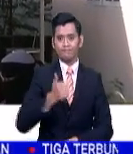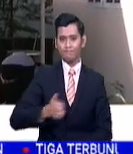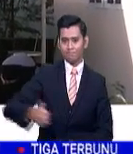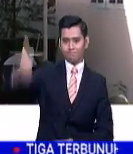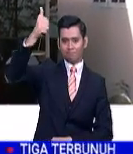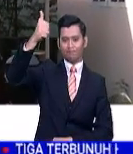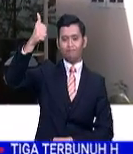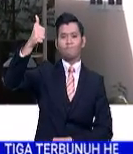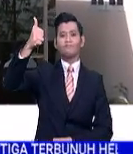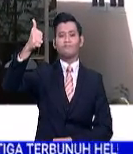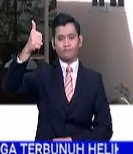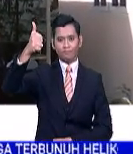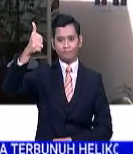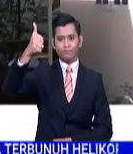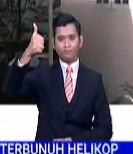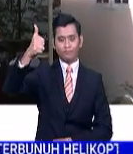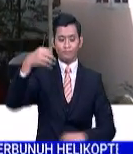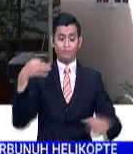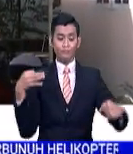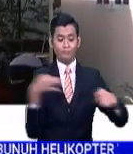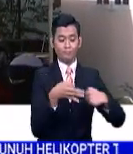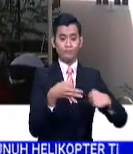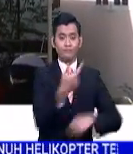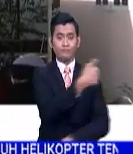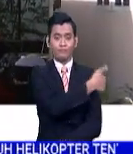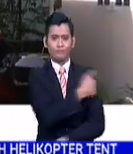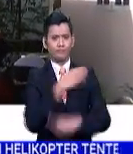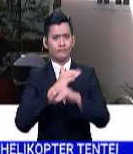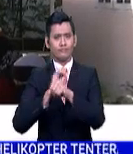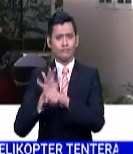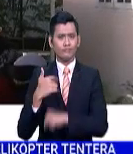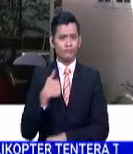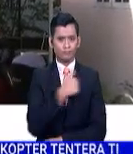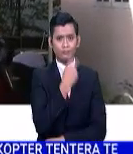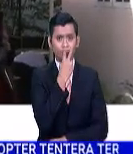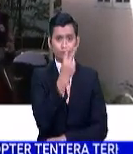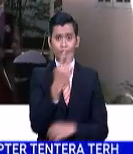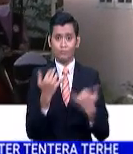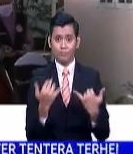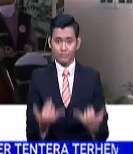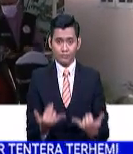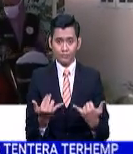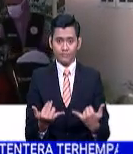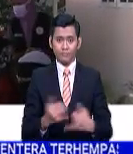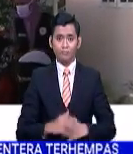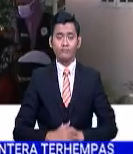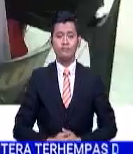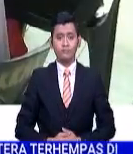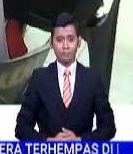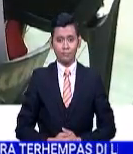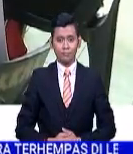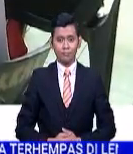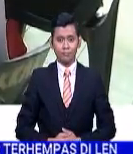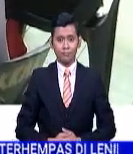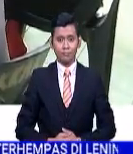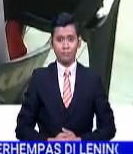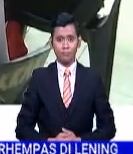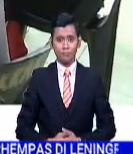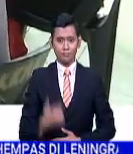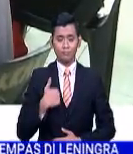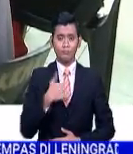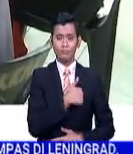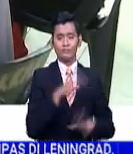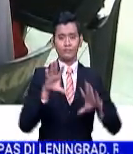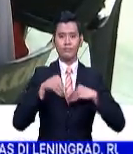peperangan fitnah berkenaan dengan vaksinasi. Sebabnya kita tengok daripada apa yang kita